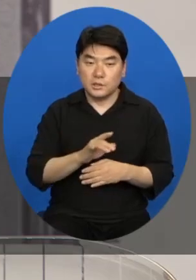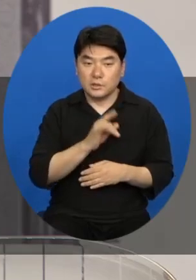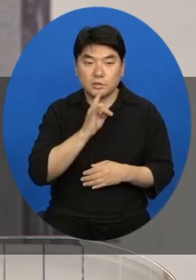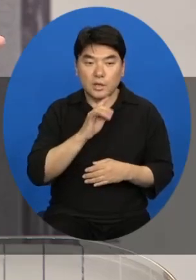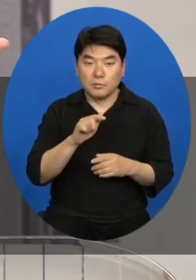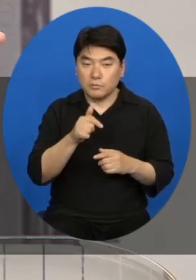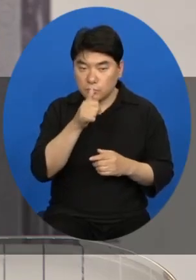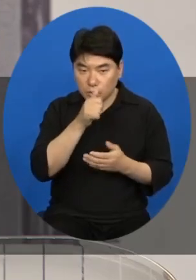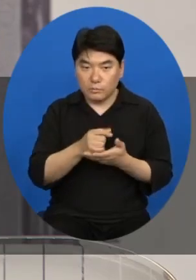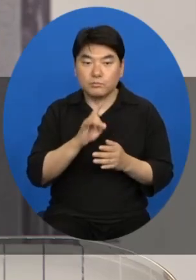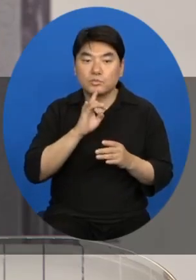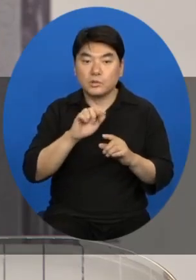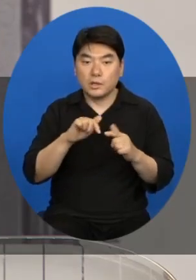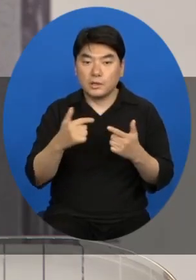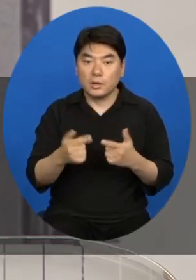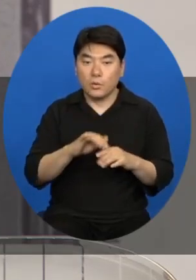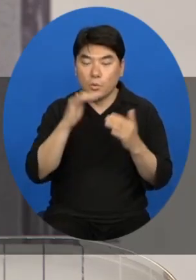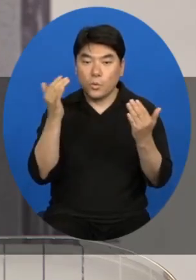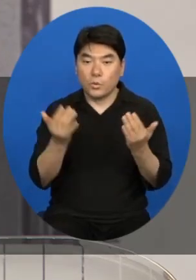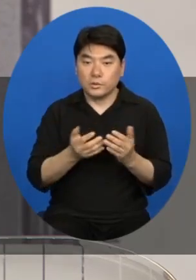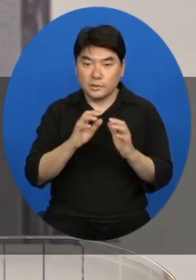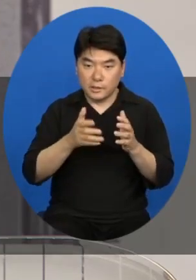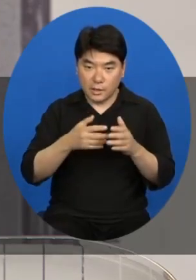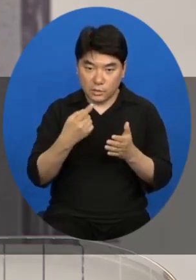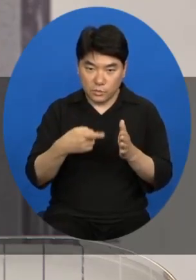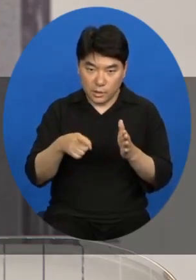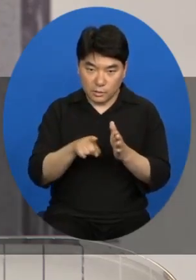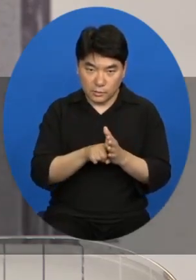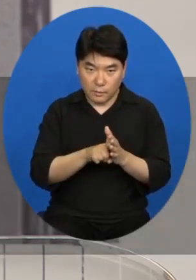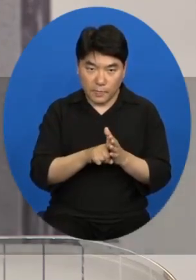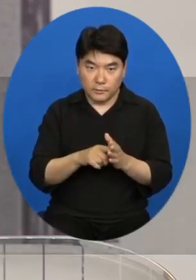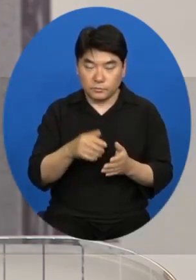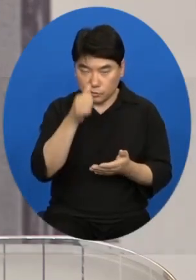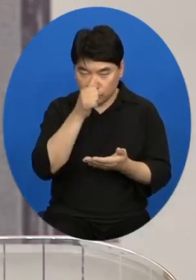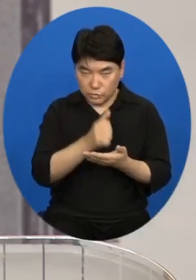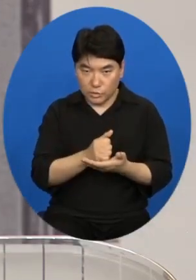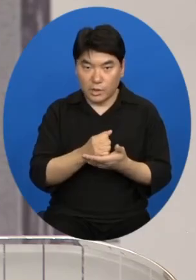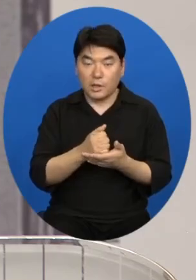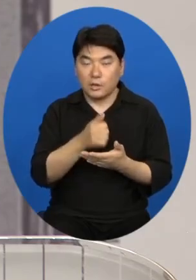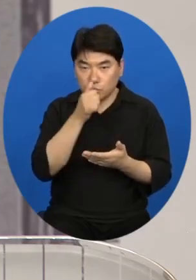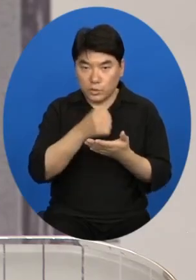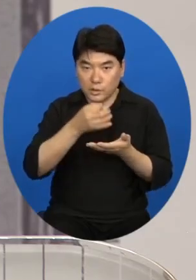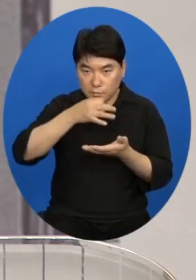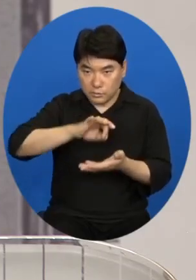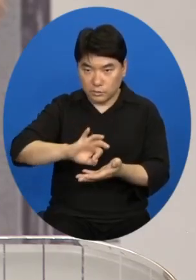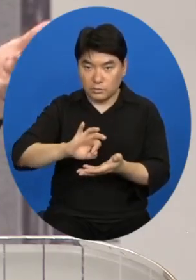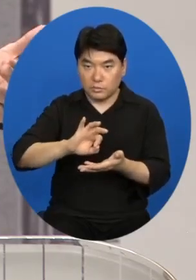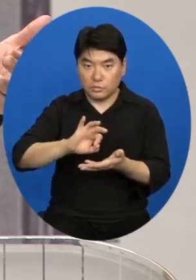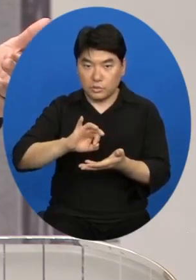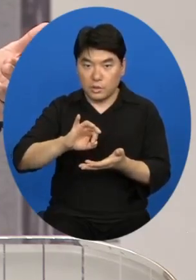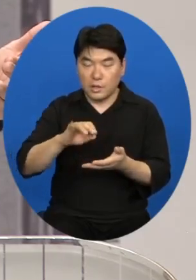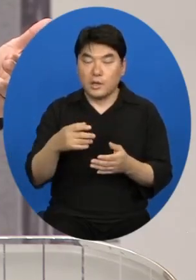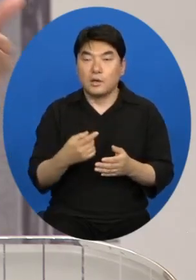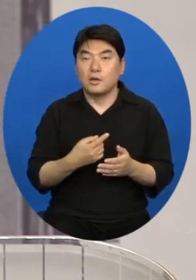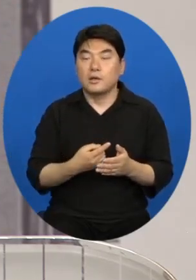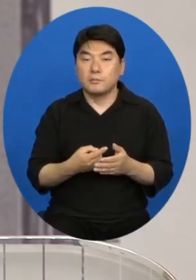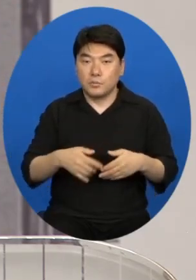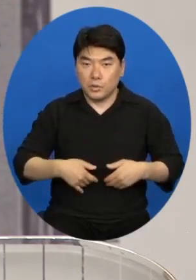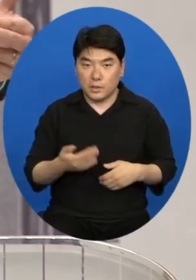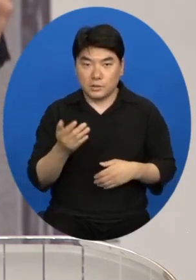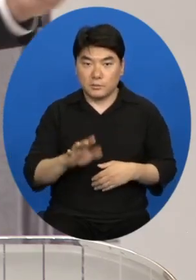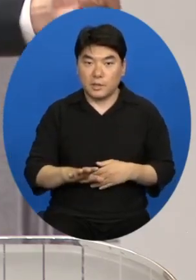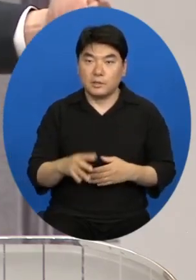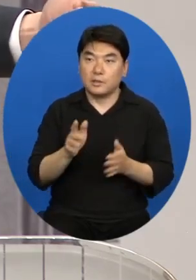세상을 위한 것입니다. 죄를 지으면 죄값을 치러야 되는데 그분이 대신 우리의 죄를 치르시고